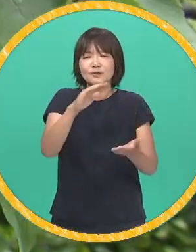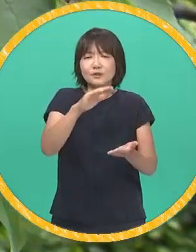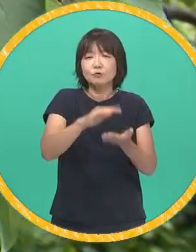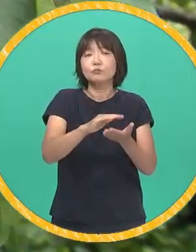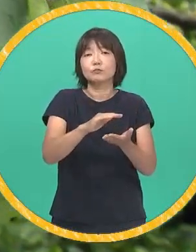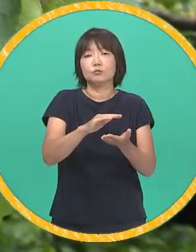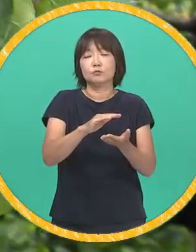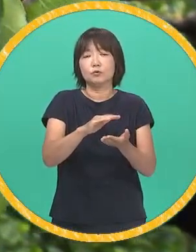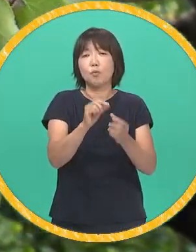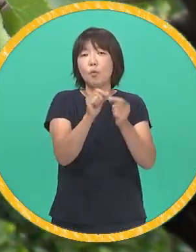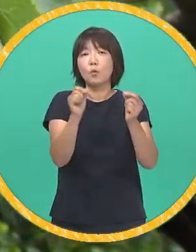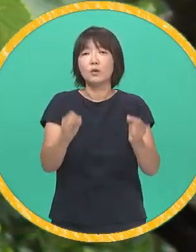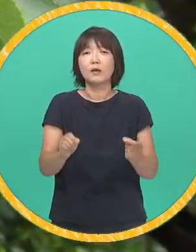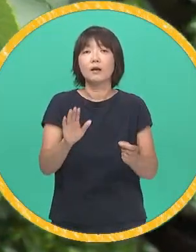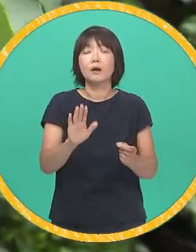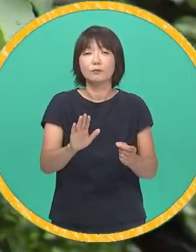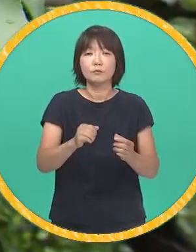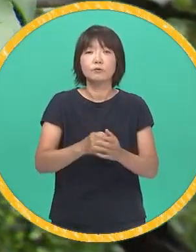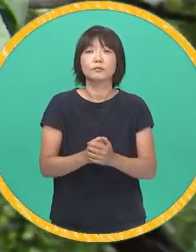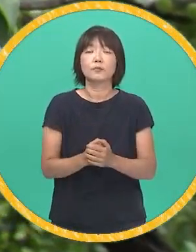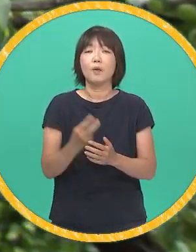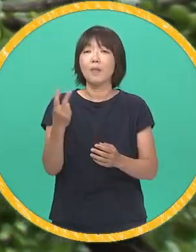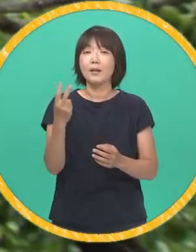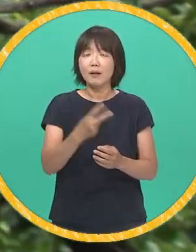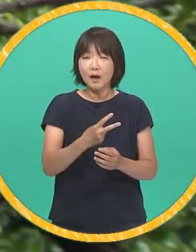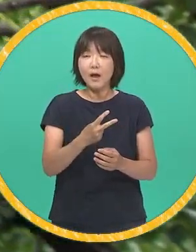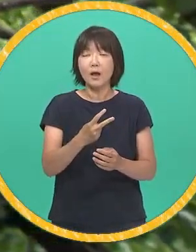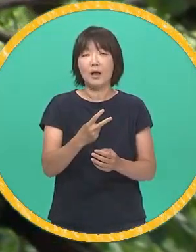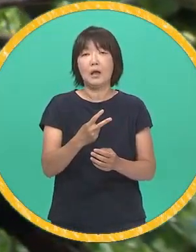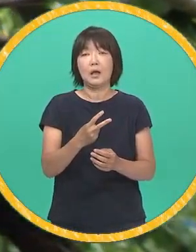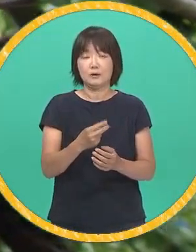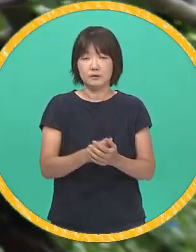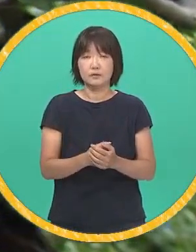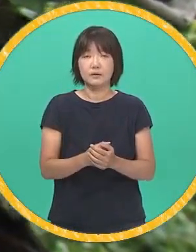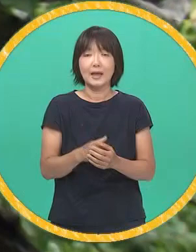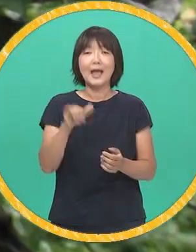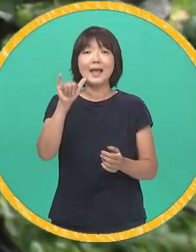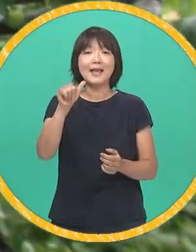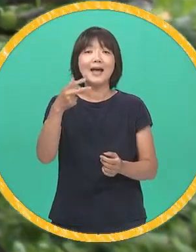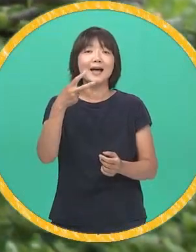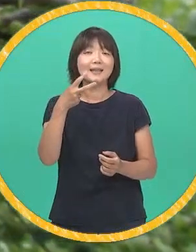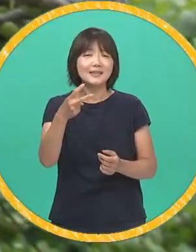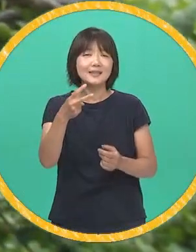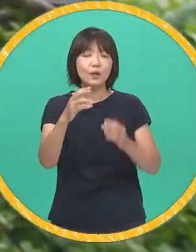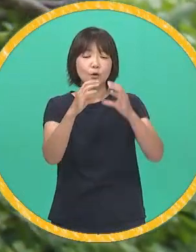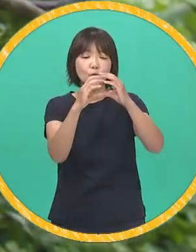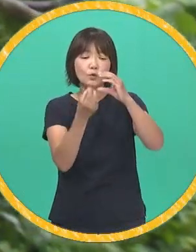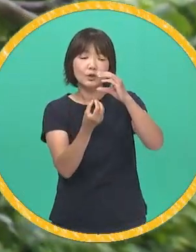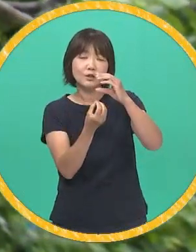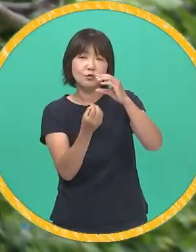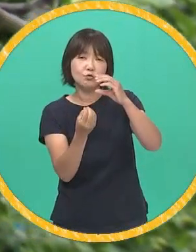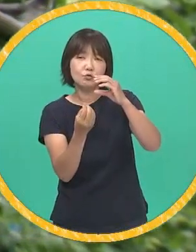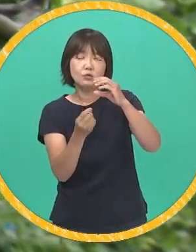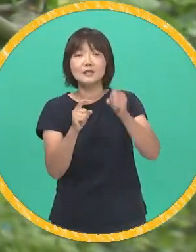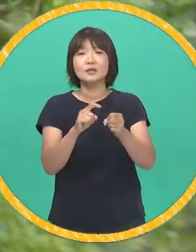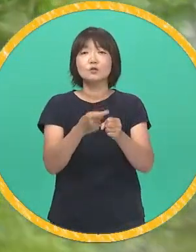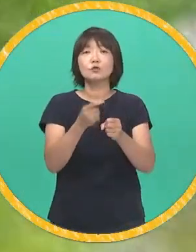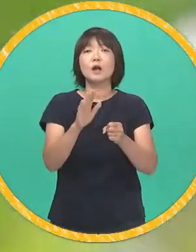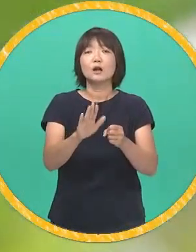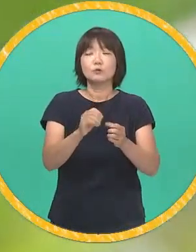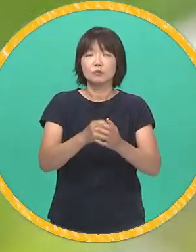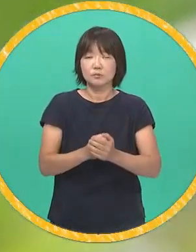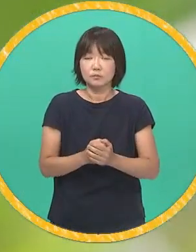という問題がありますであともう一つテリー上の脂が出てきてしまう資質があるんです